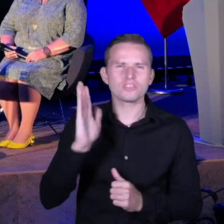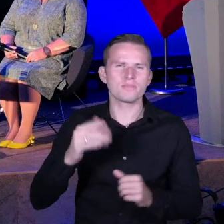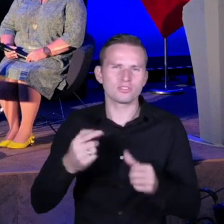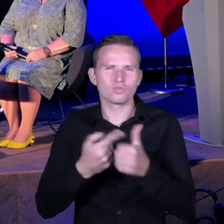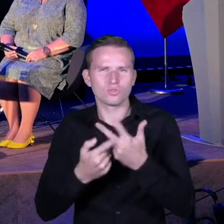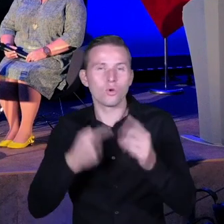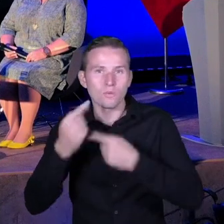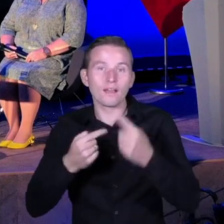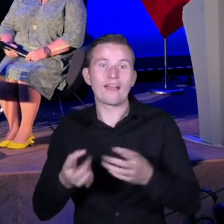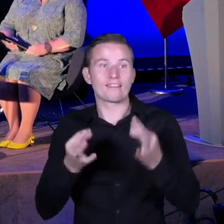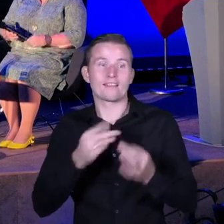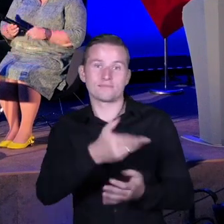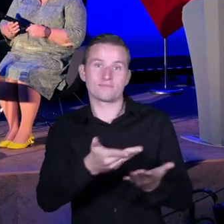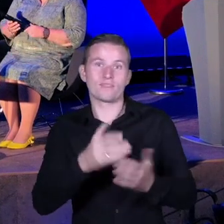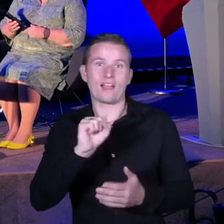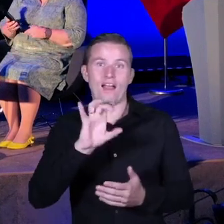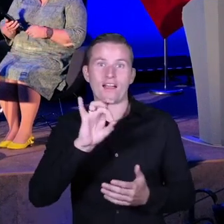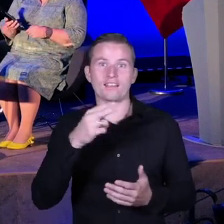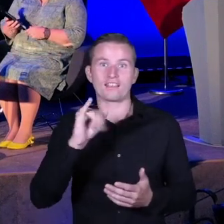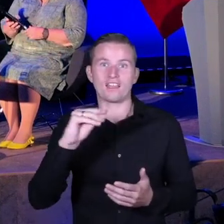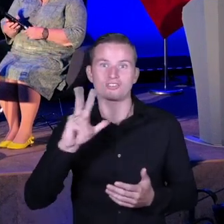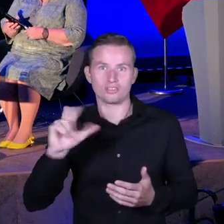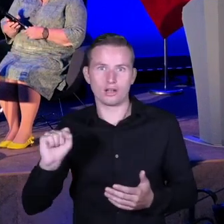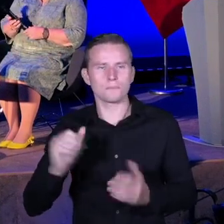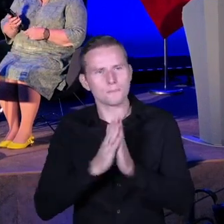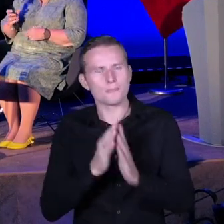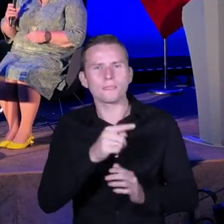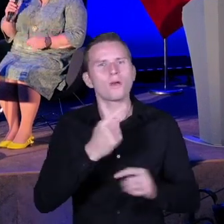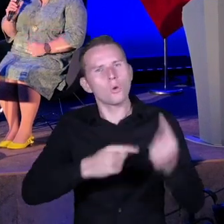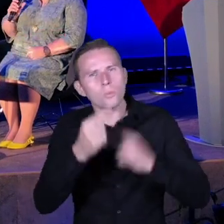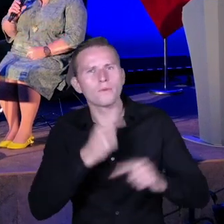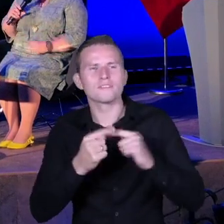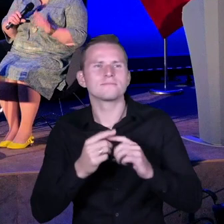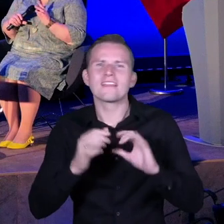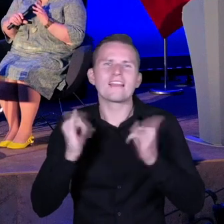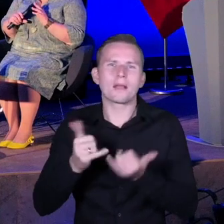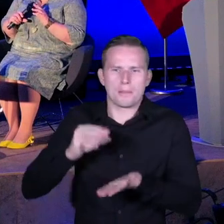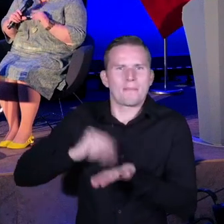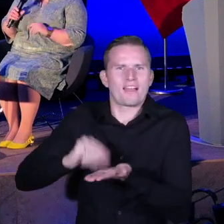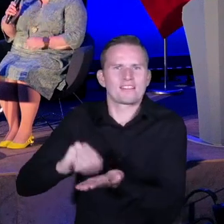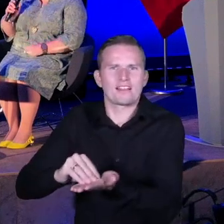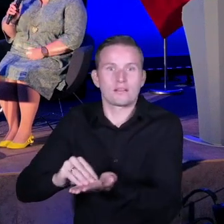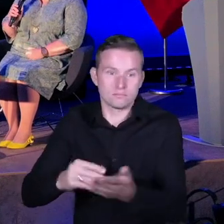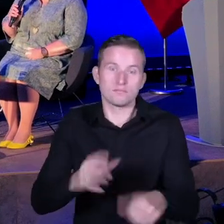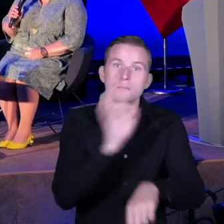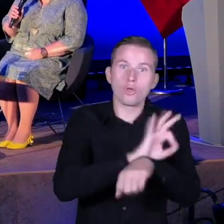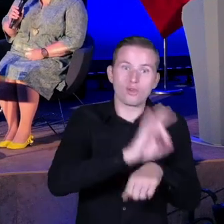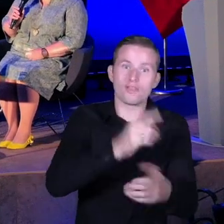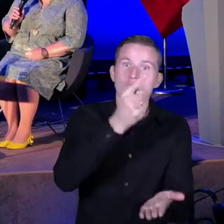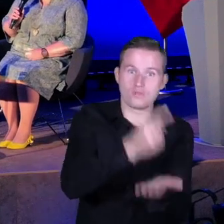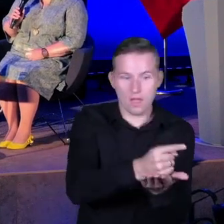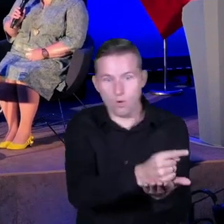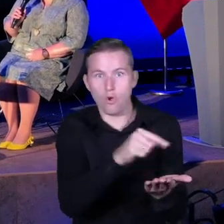Więc poproszę ciebie, Agnieszko, o to, żebyś trochę nam opowiedziała o tym, jak w praktyce ten sukces wyglądał, co się w twojej szkole w